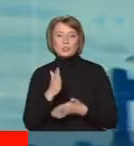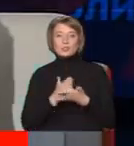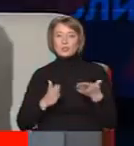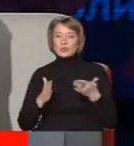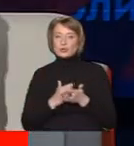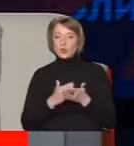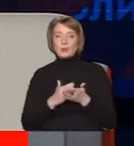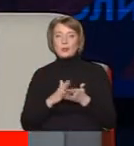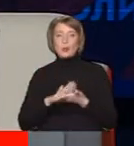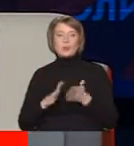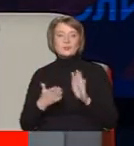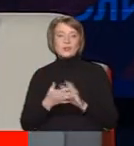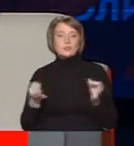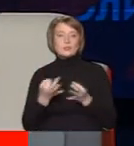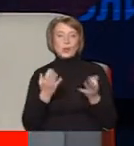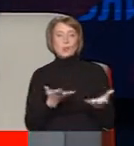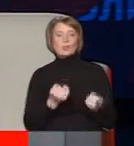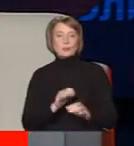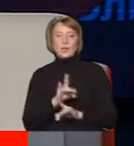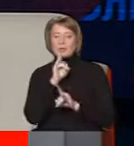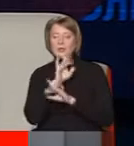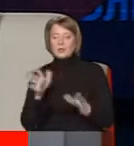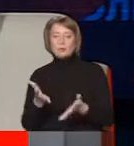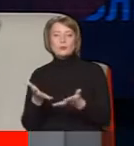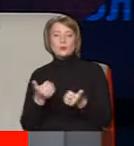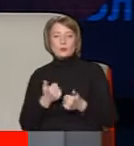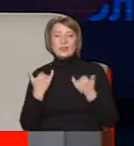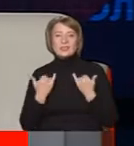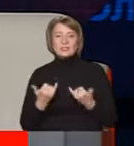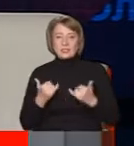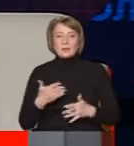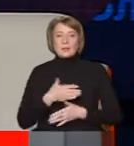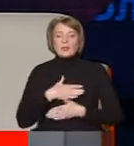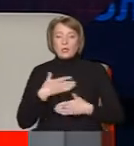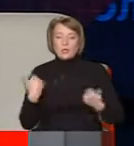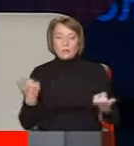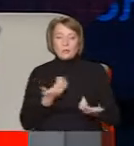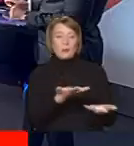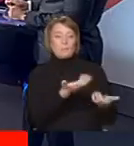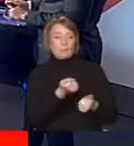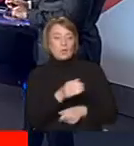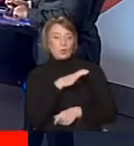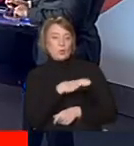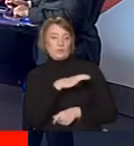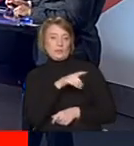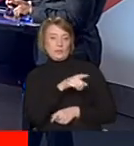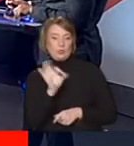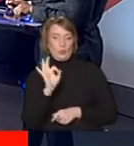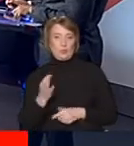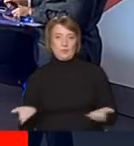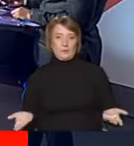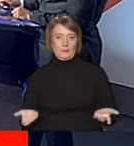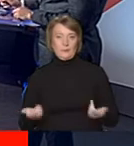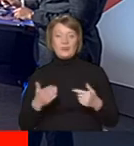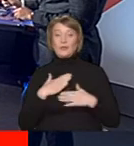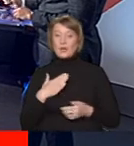ніколи не брали, не будемо брати, і зараз не беремо жодної олігархічної копійки і жодних корупційних надходжень. Наша позиція була постана,